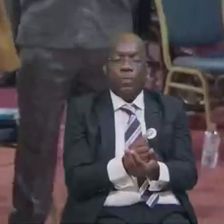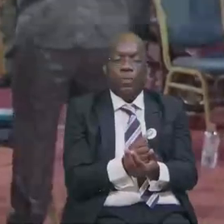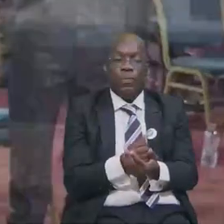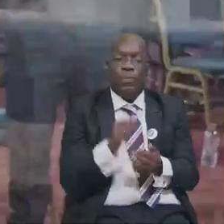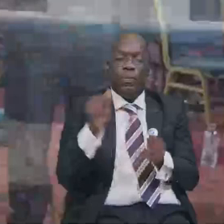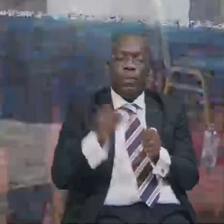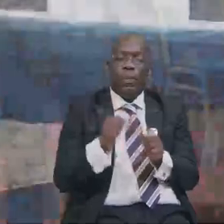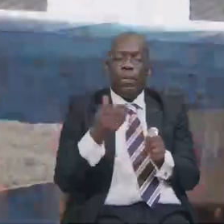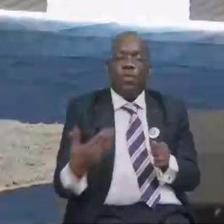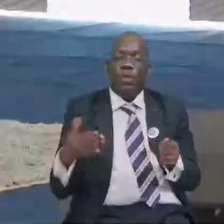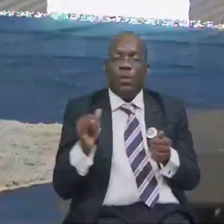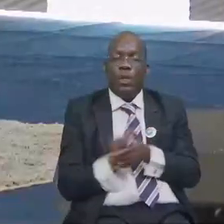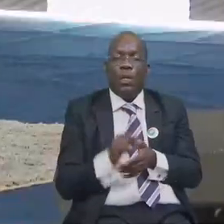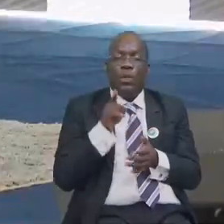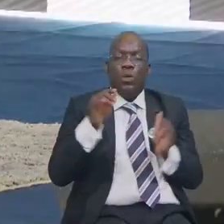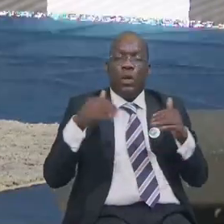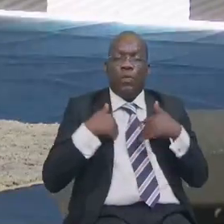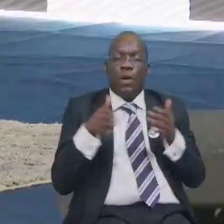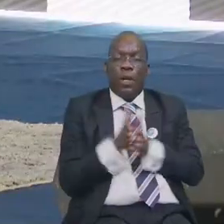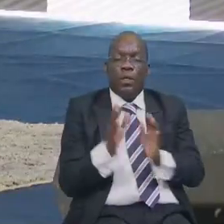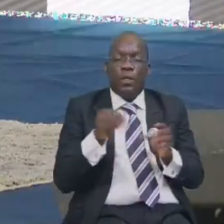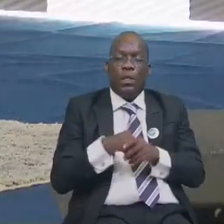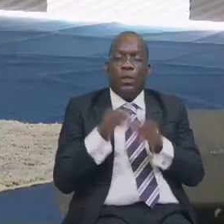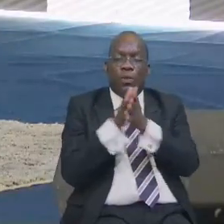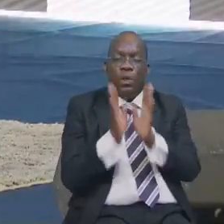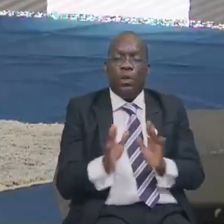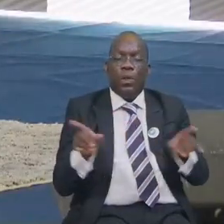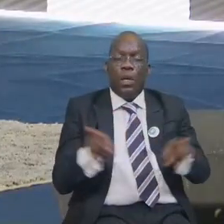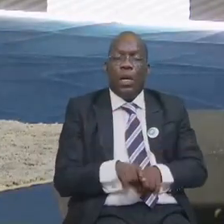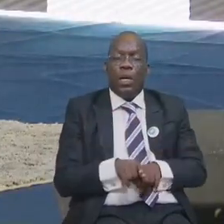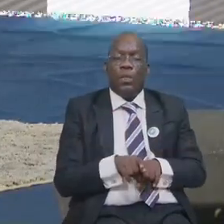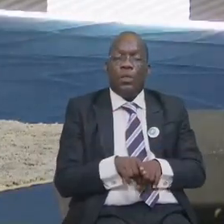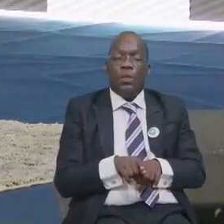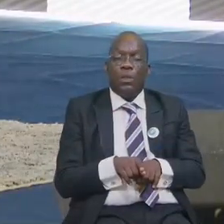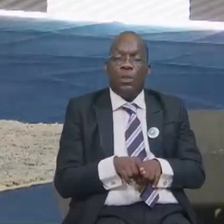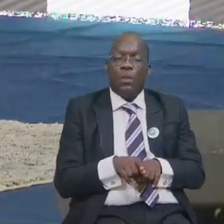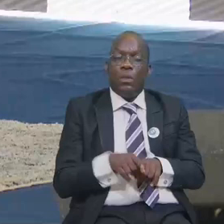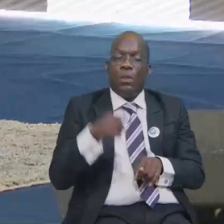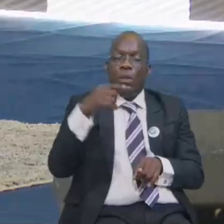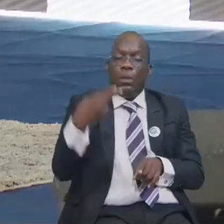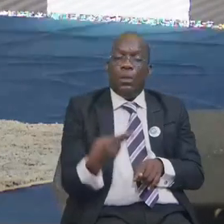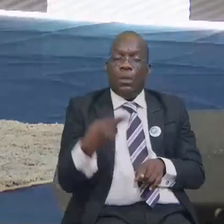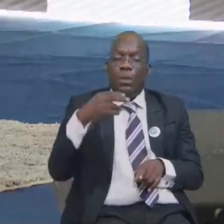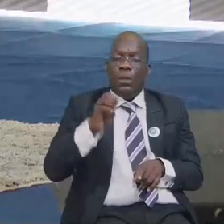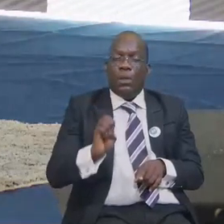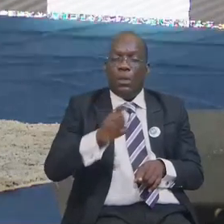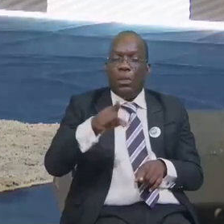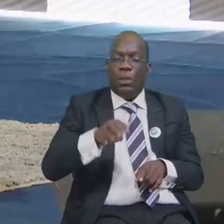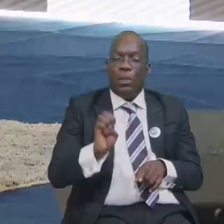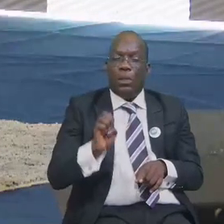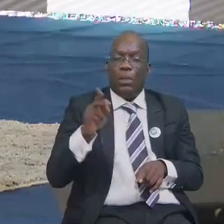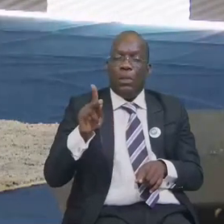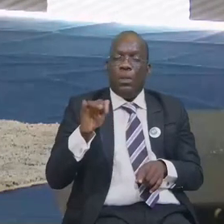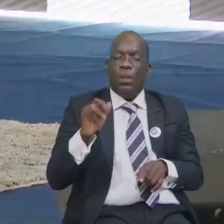Et tout ce que tu as demandé dans la prière, comme Ézéchias a demandé, et Dieu a exaucé,